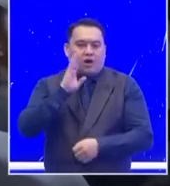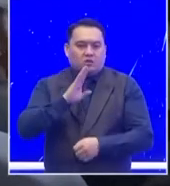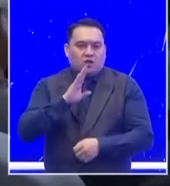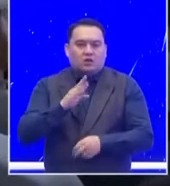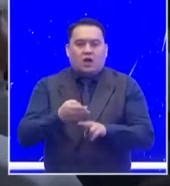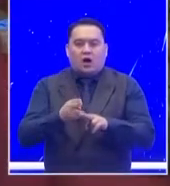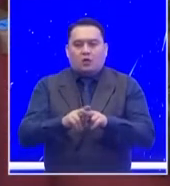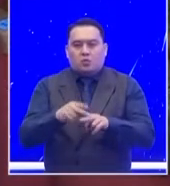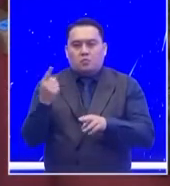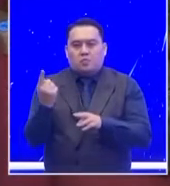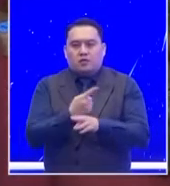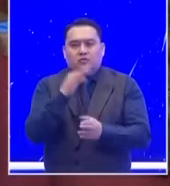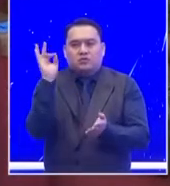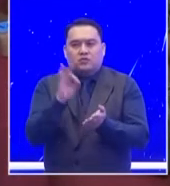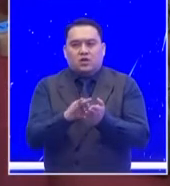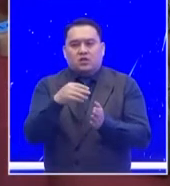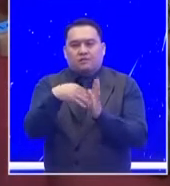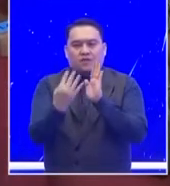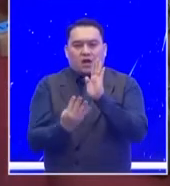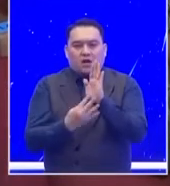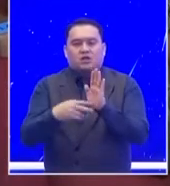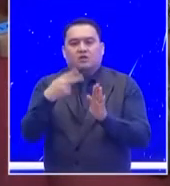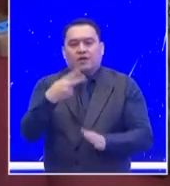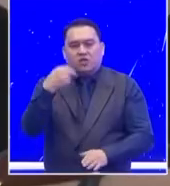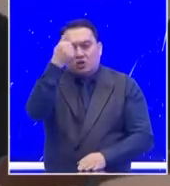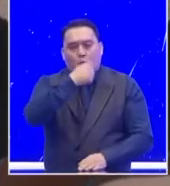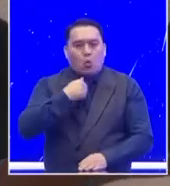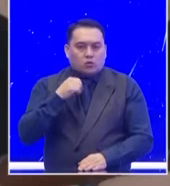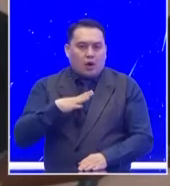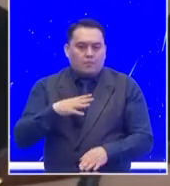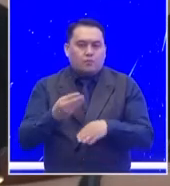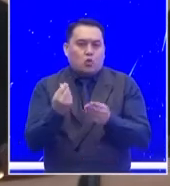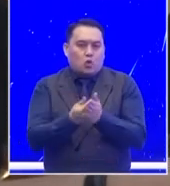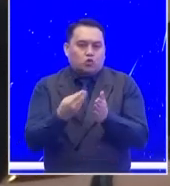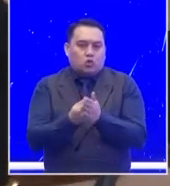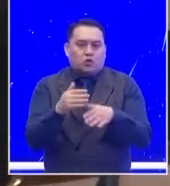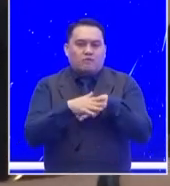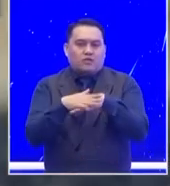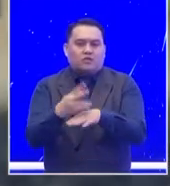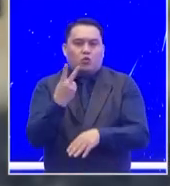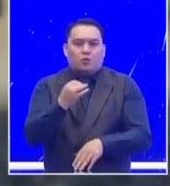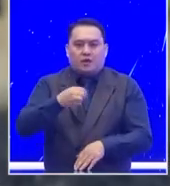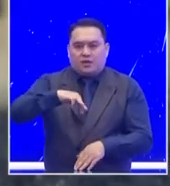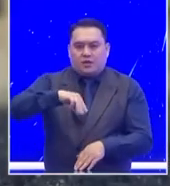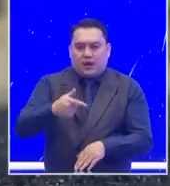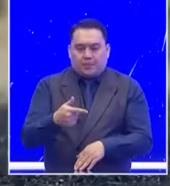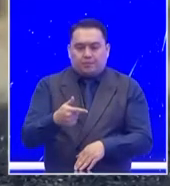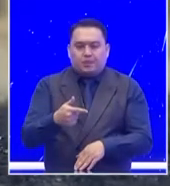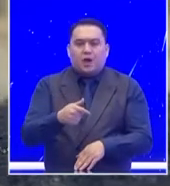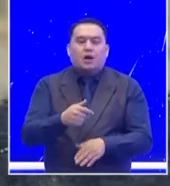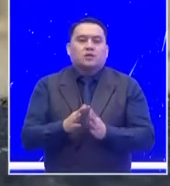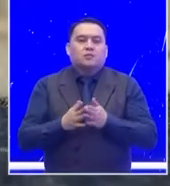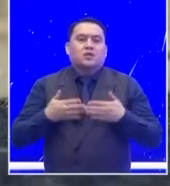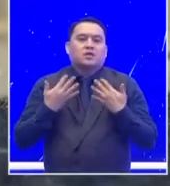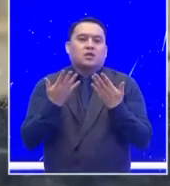канализацией. На эту первостепенную задачу на 2019-2020 годы из бюджета выделено свыше 2 миллиардов тенге. Также по запросу